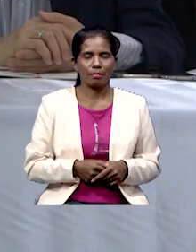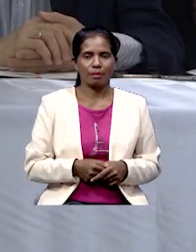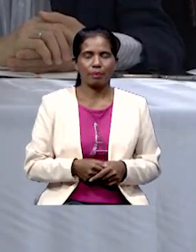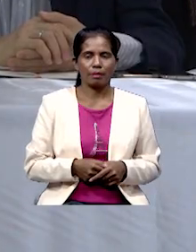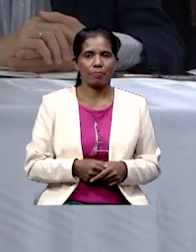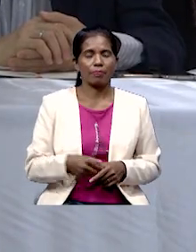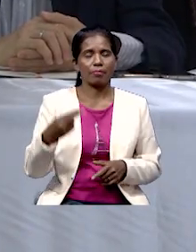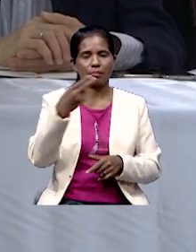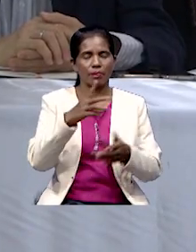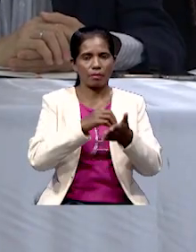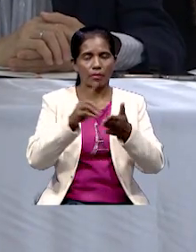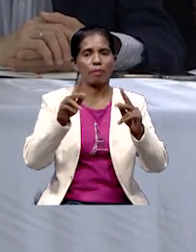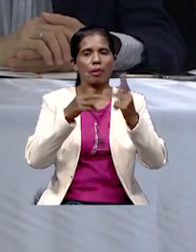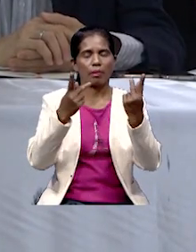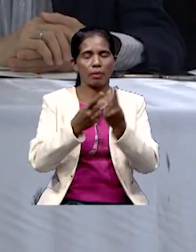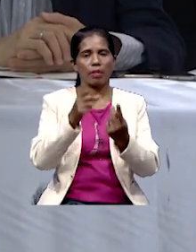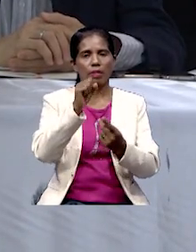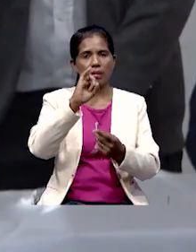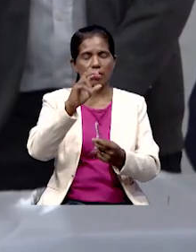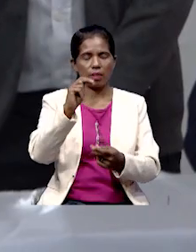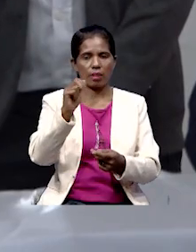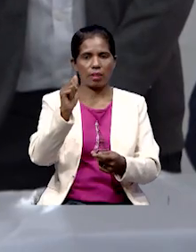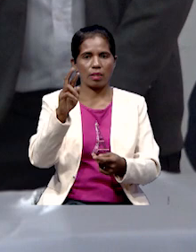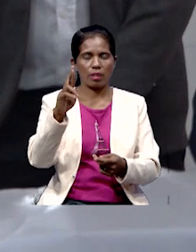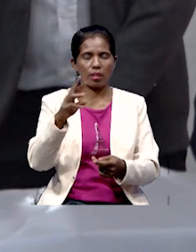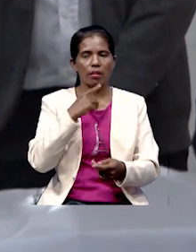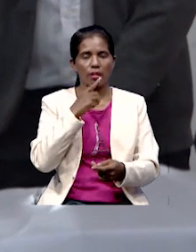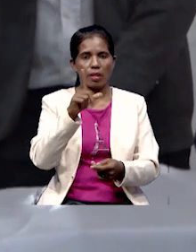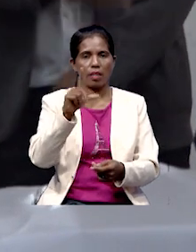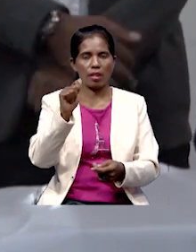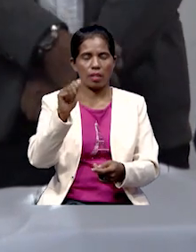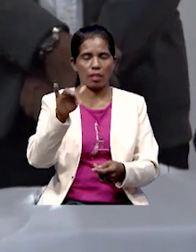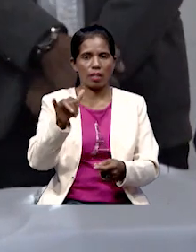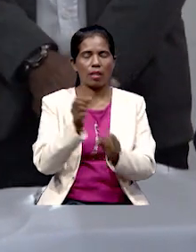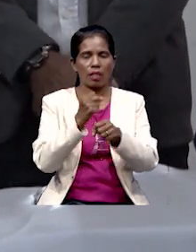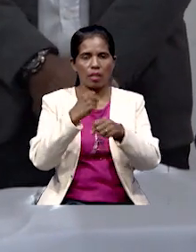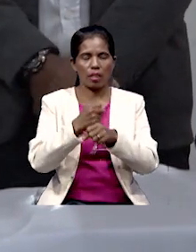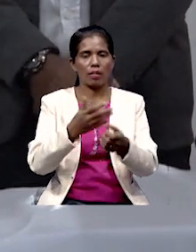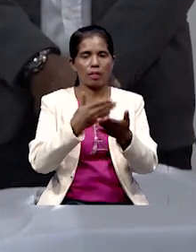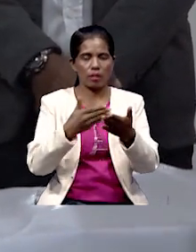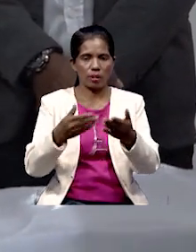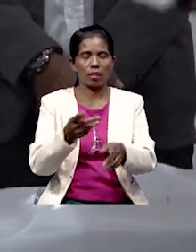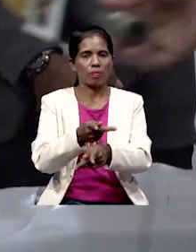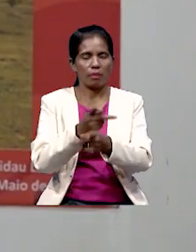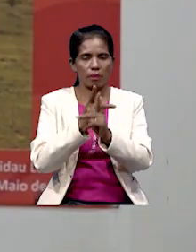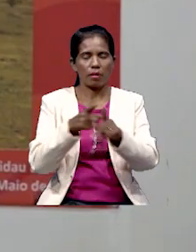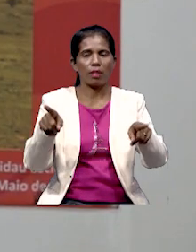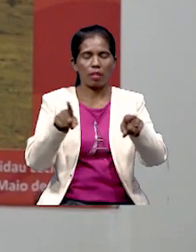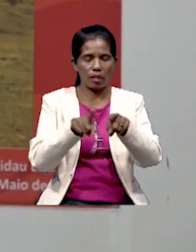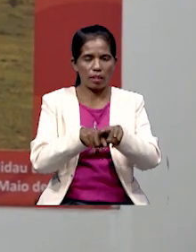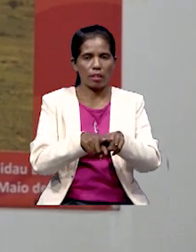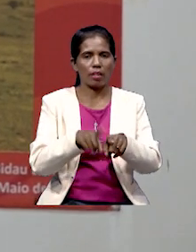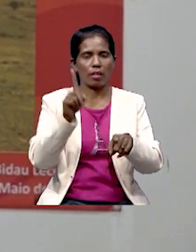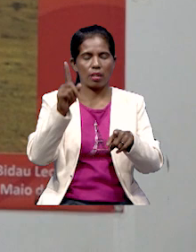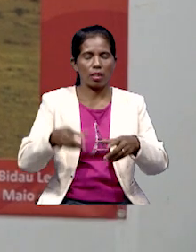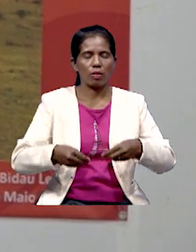Quinta semana ne, Kompanyia Sinarmas Life Insurance SA halo lansamento ba produto di Vida Credito, nebe hanesan produto ida atu